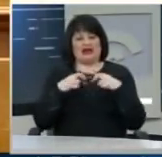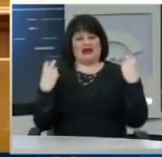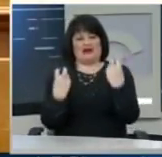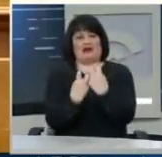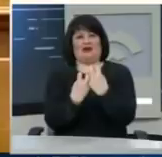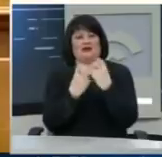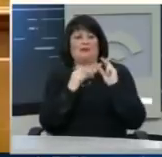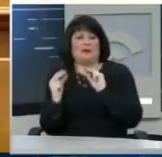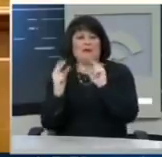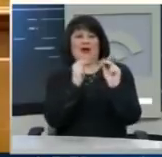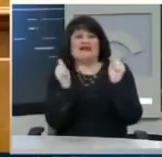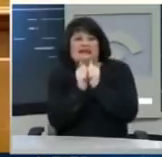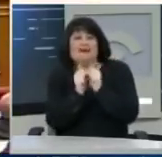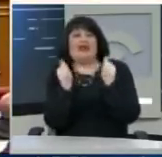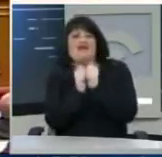φίλοι και σύμμαχοι.